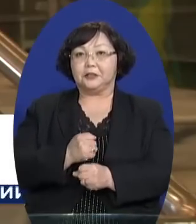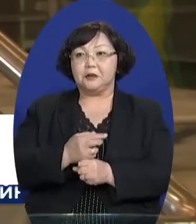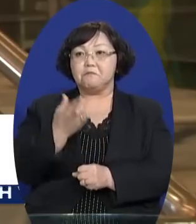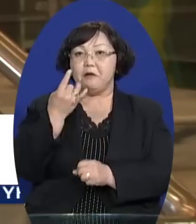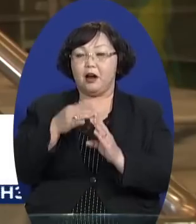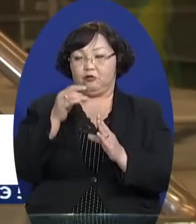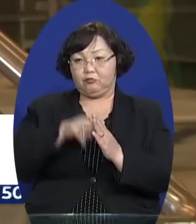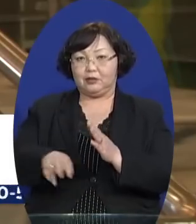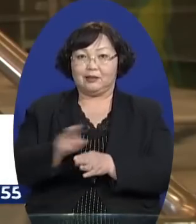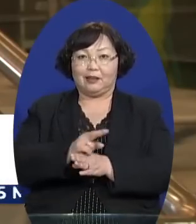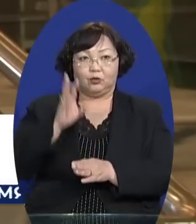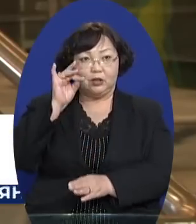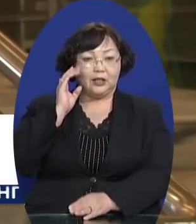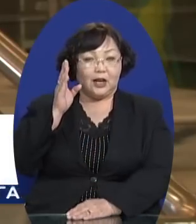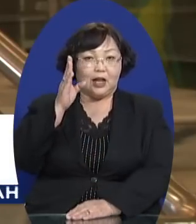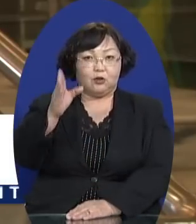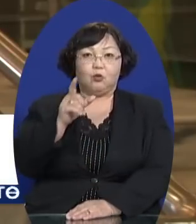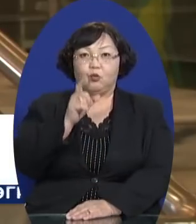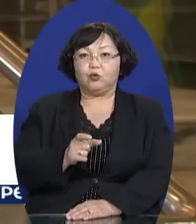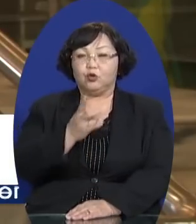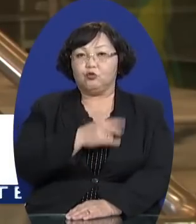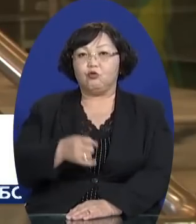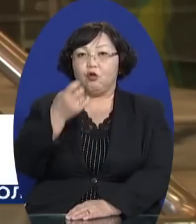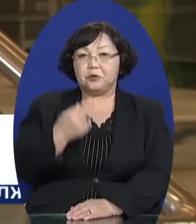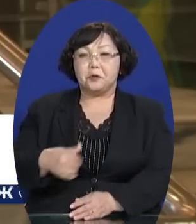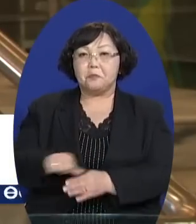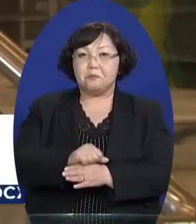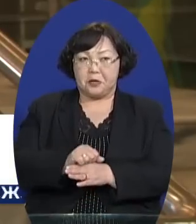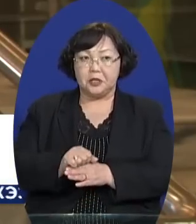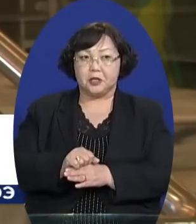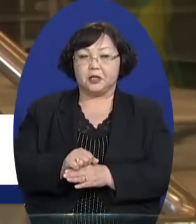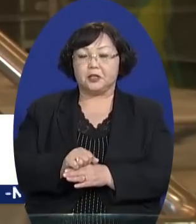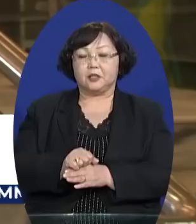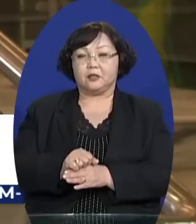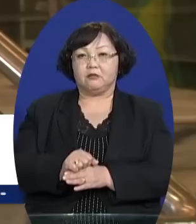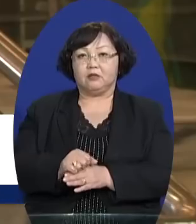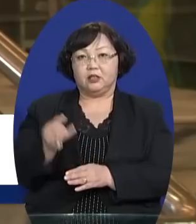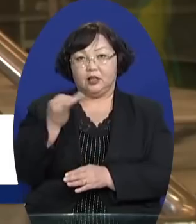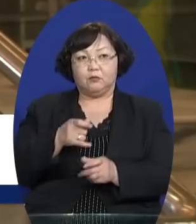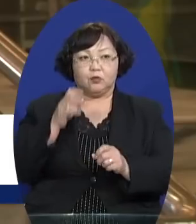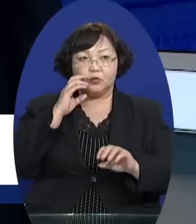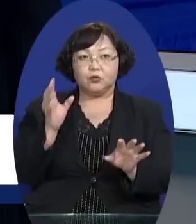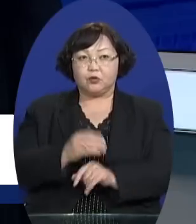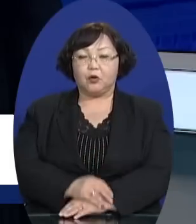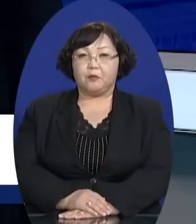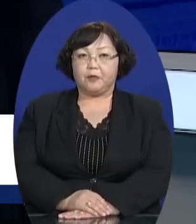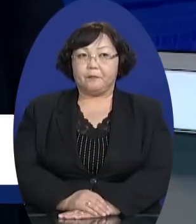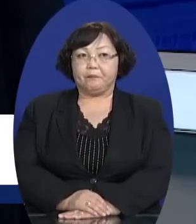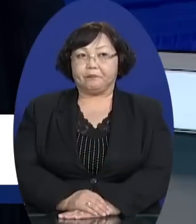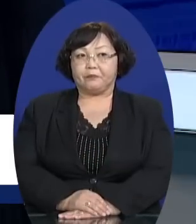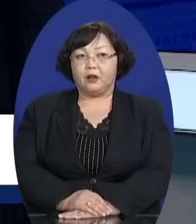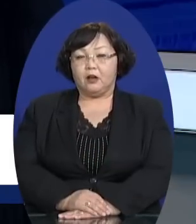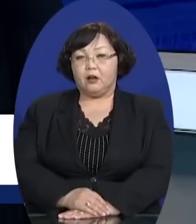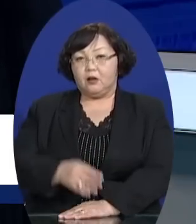дадлагчулж хүмүүсээ ирээдүйн хүний нөөцөө одоо бэлдэж авъя гэдэг ийм тогтолцоор одоо бид хүмүүс ерөөхдөө одоо шилжиж байгаа гэсэн үг. Манай улсад